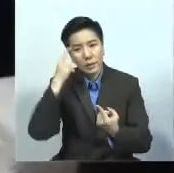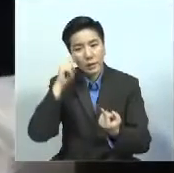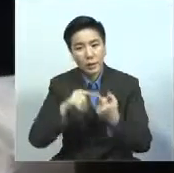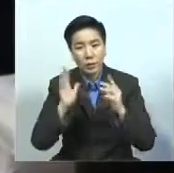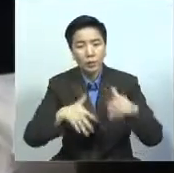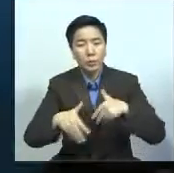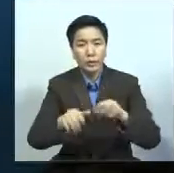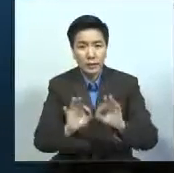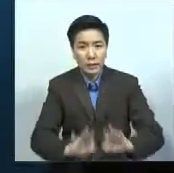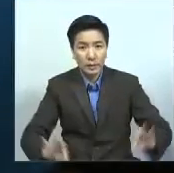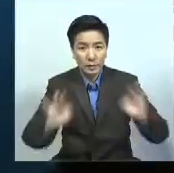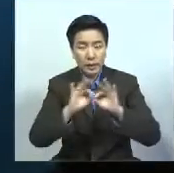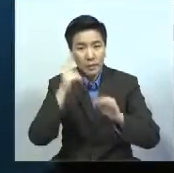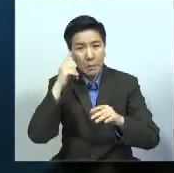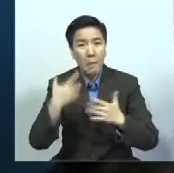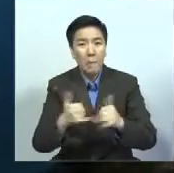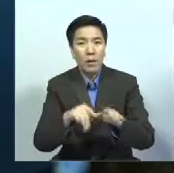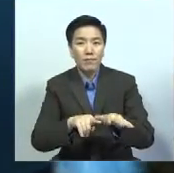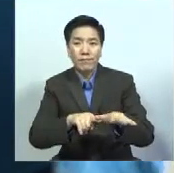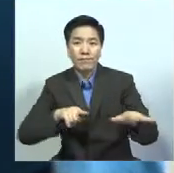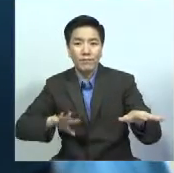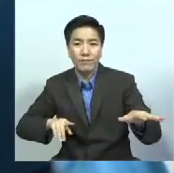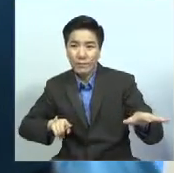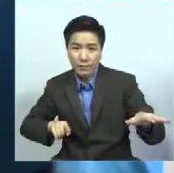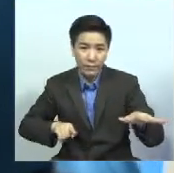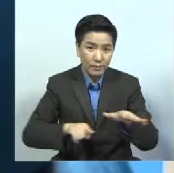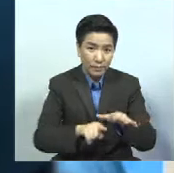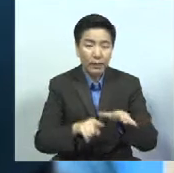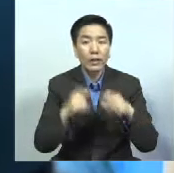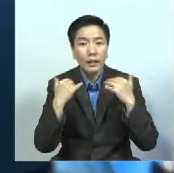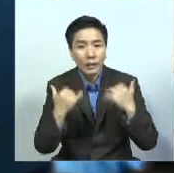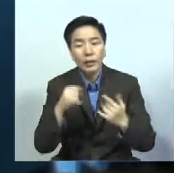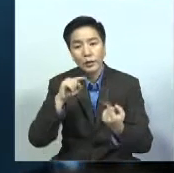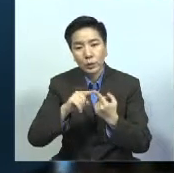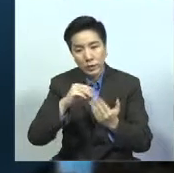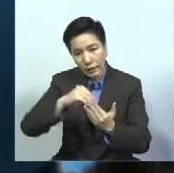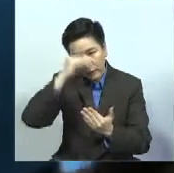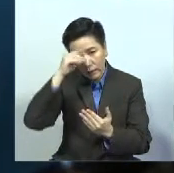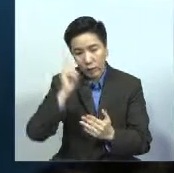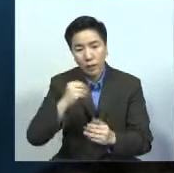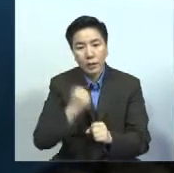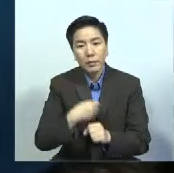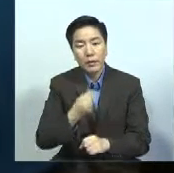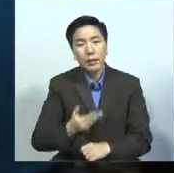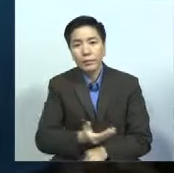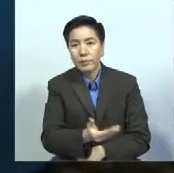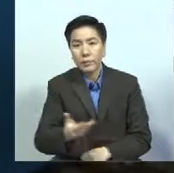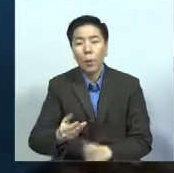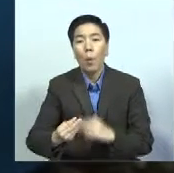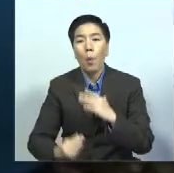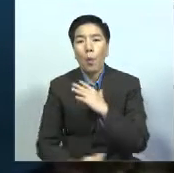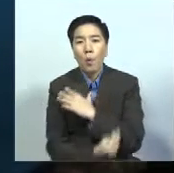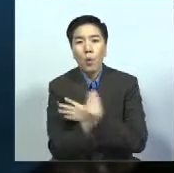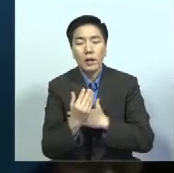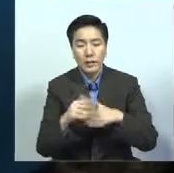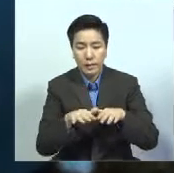ชาชนเป็นศูนย์กลางและจะต้องไม่ทิ้งใครไว้ข้างหลังสิ่งสำคัญก็คือเรื่องของการศึกษาที่ต้องทำให้ทุกคนนั้นอยู่บนโอกาส